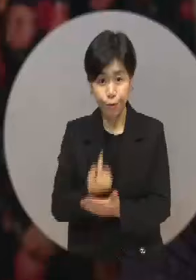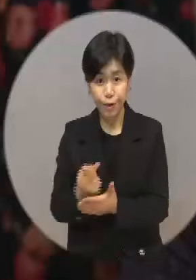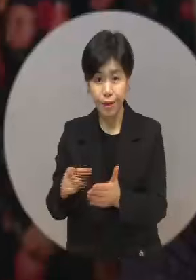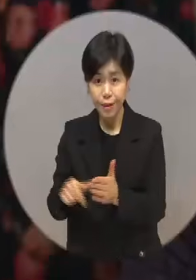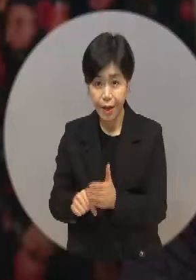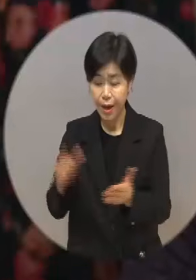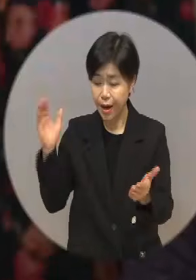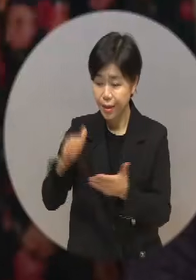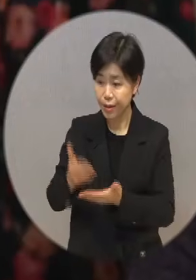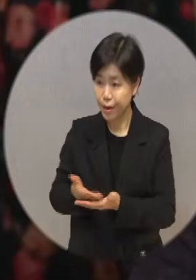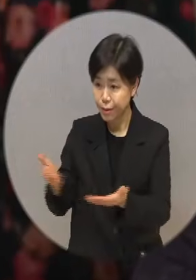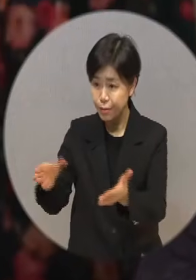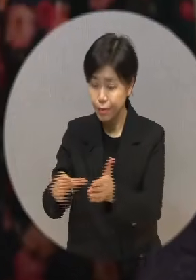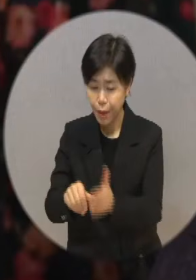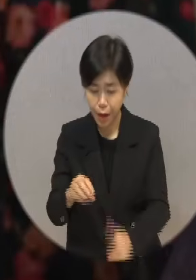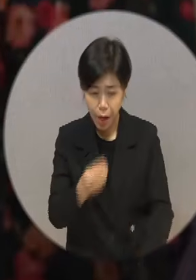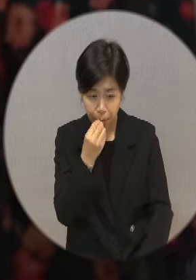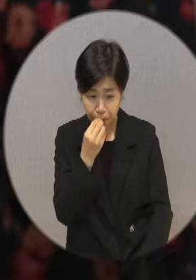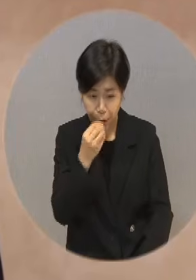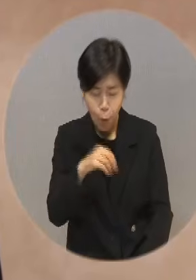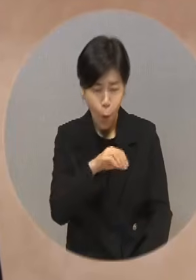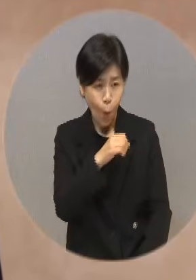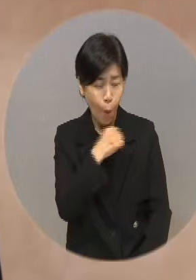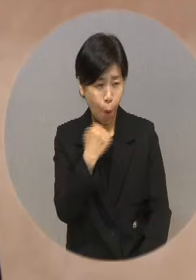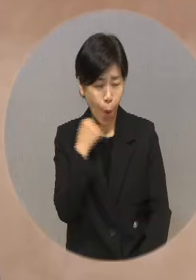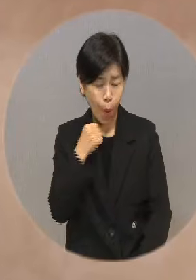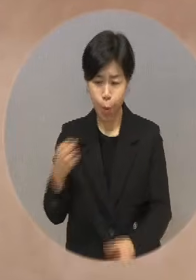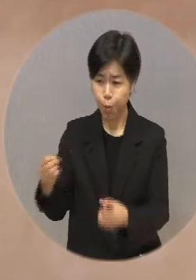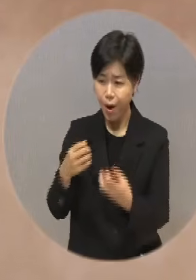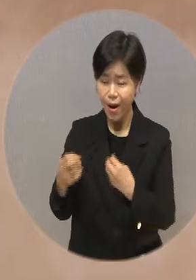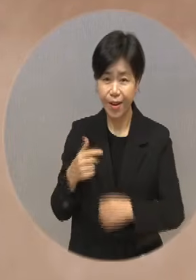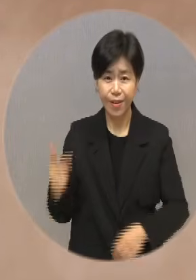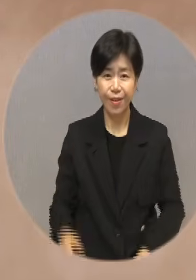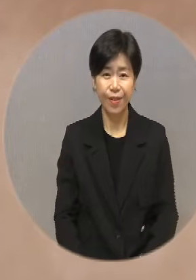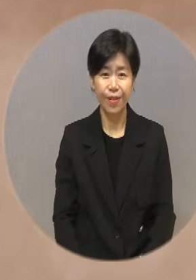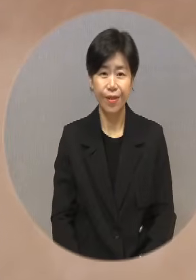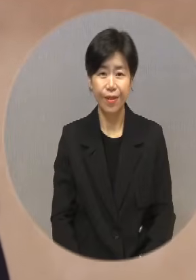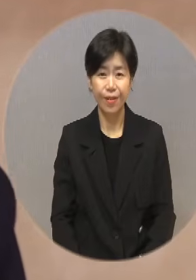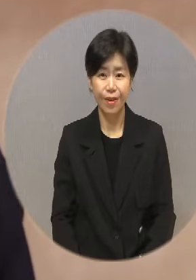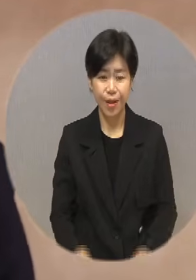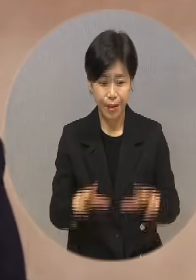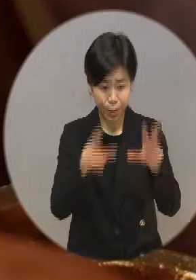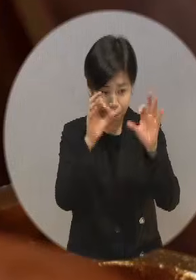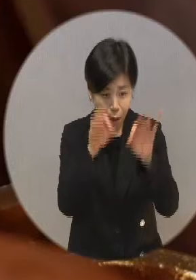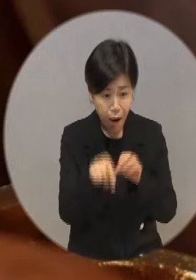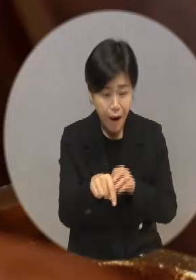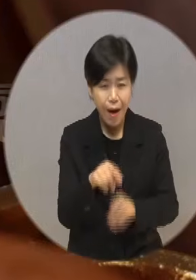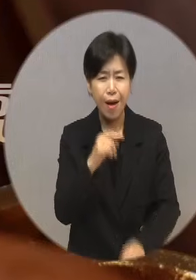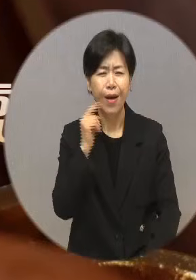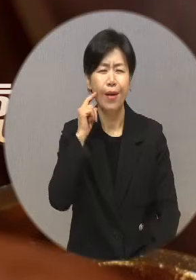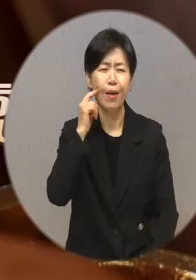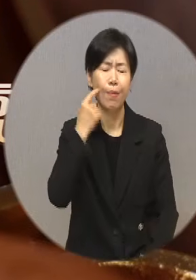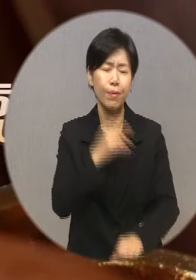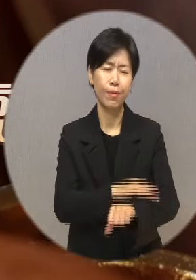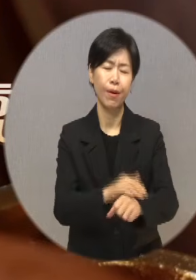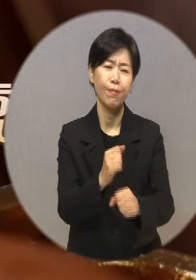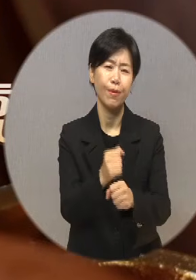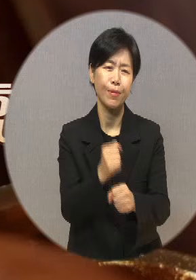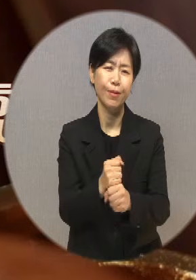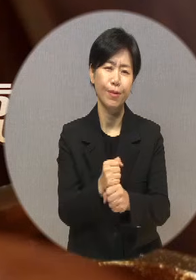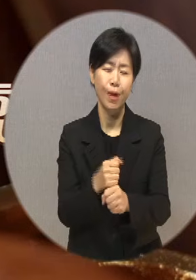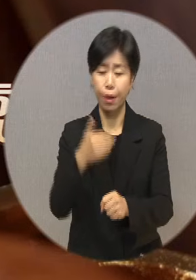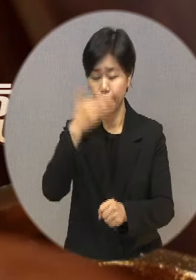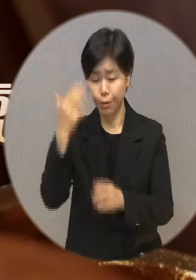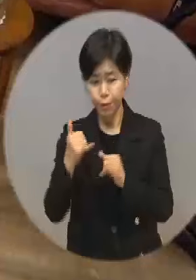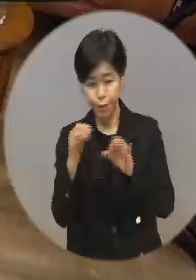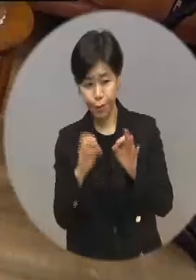애들이 난리가 나. 이렇게 맛있냐. 야, 개성 약과 이것도 지금 보니까 너무 예쁘게 돼서 이 젊은이들이 너무 좋아할 것